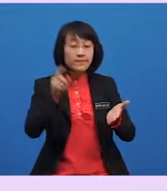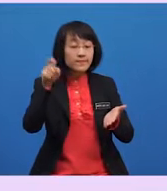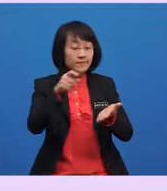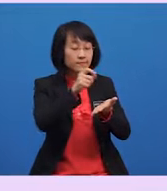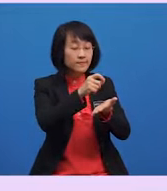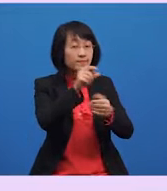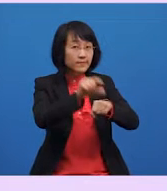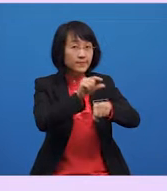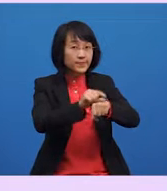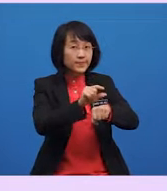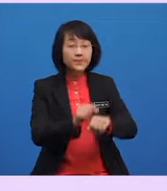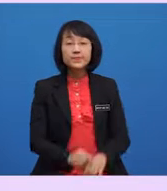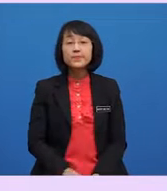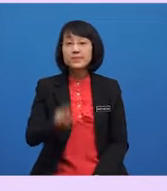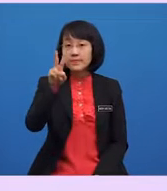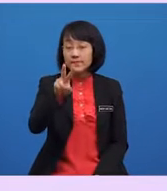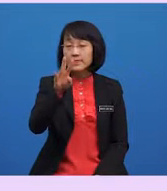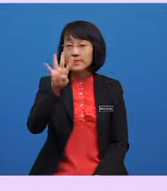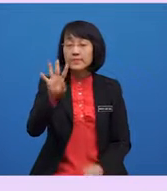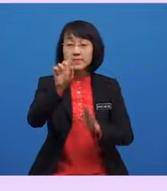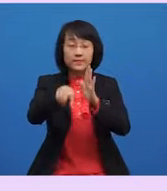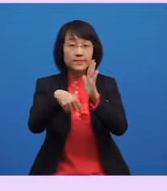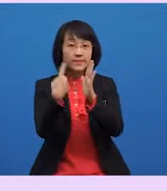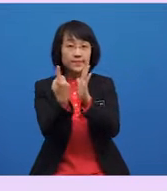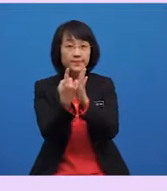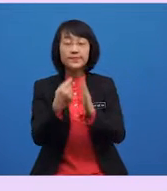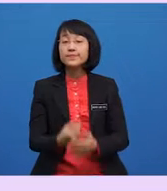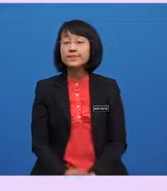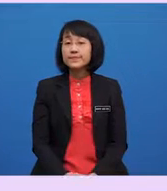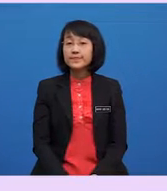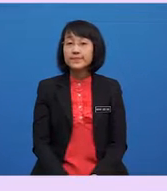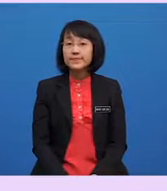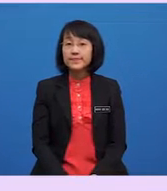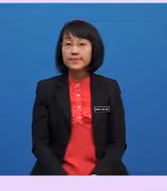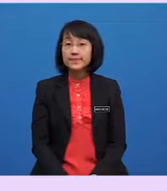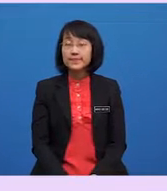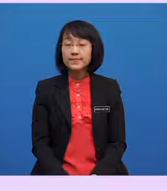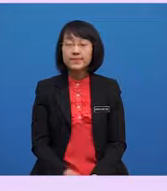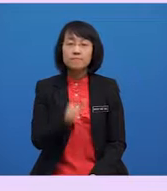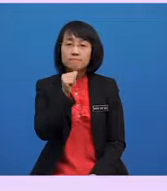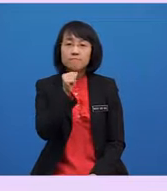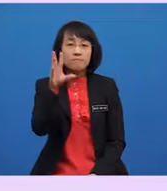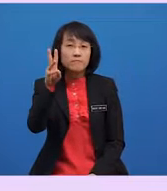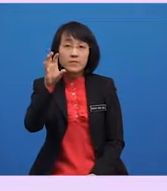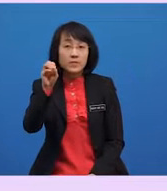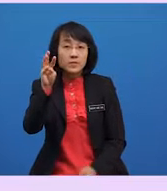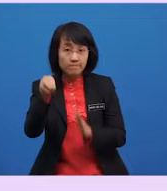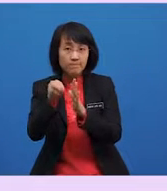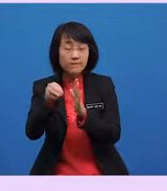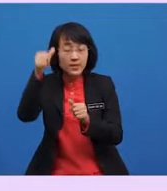digunakan ialah 24 jam. Bukan lagi 60